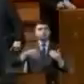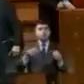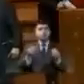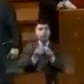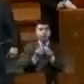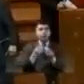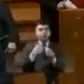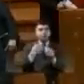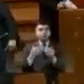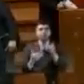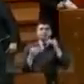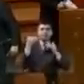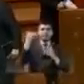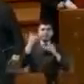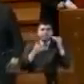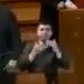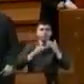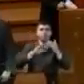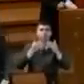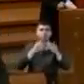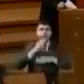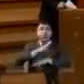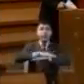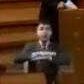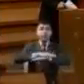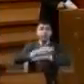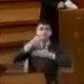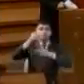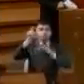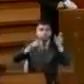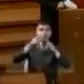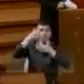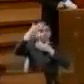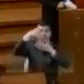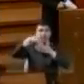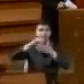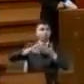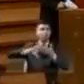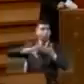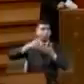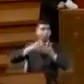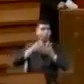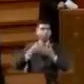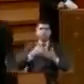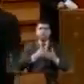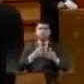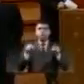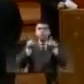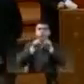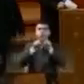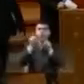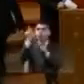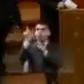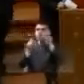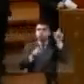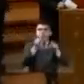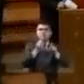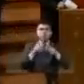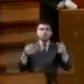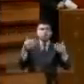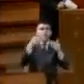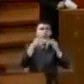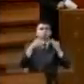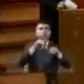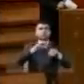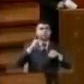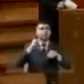قضيه مزايده، الاخلاق المغاربه ديال كل المغاربه انت وانا والجميع كندافعوا عليها.